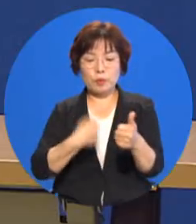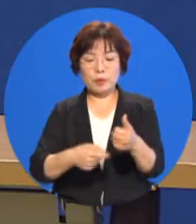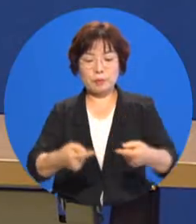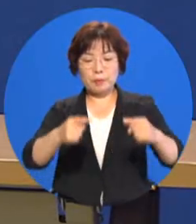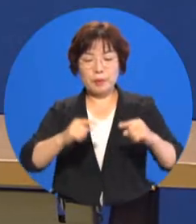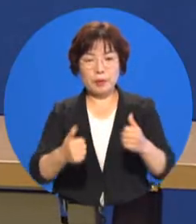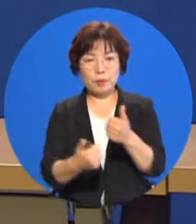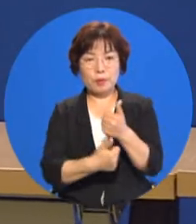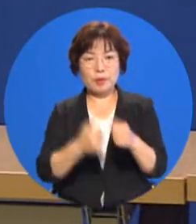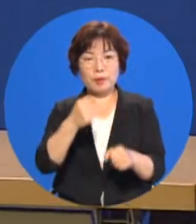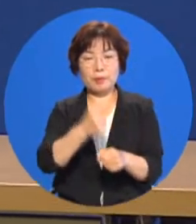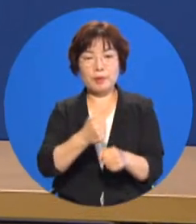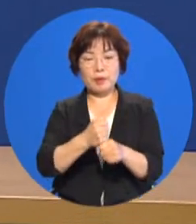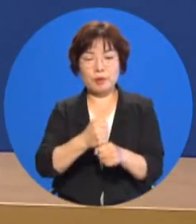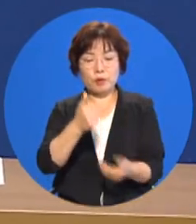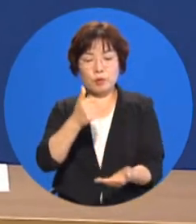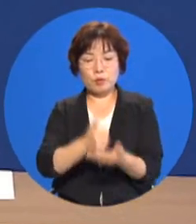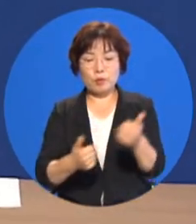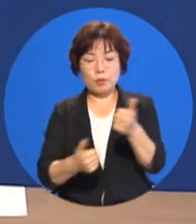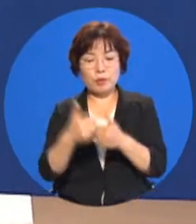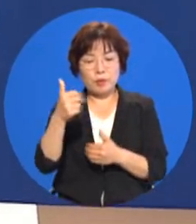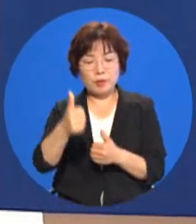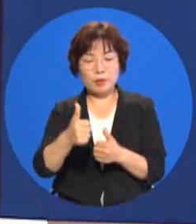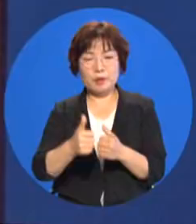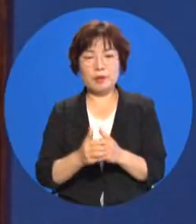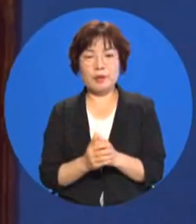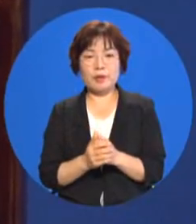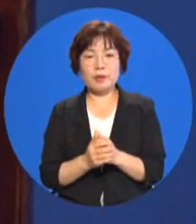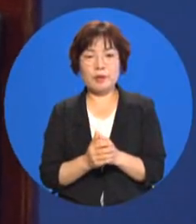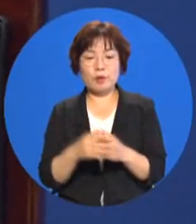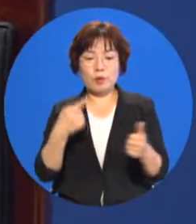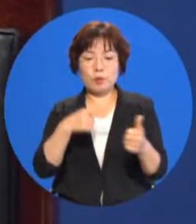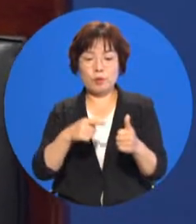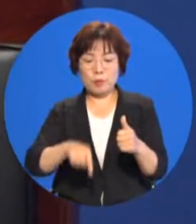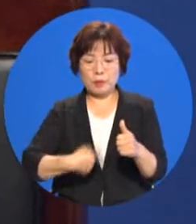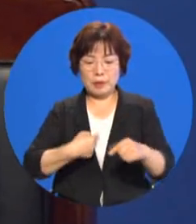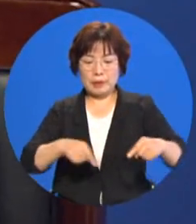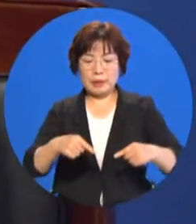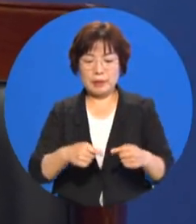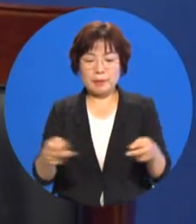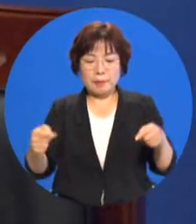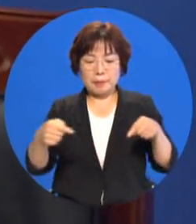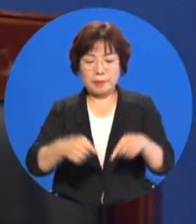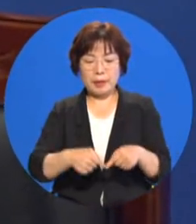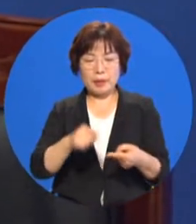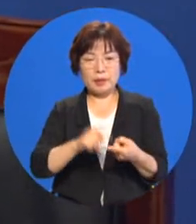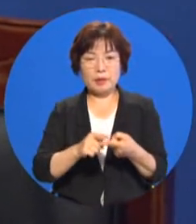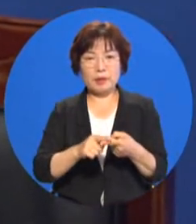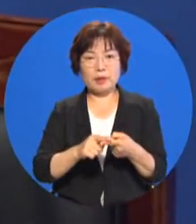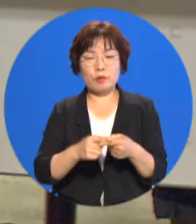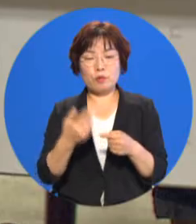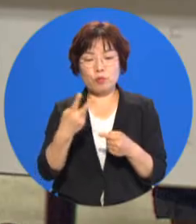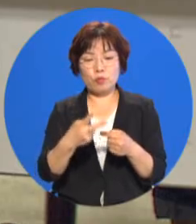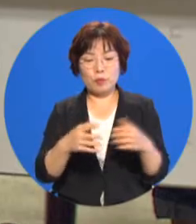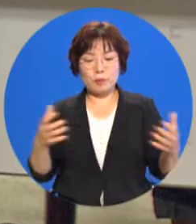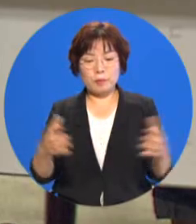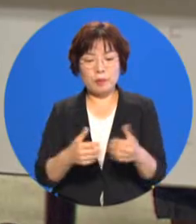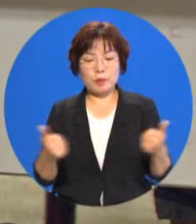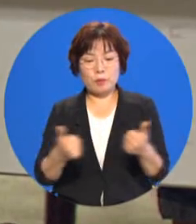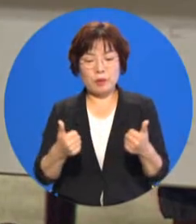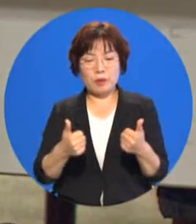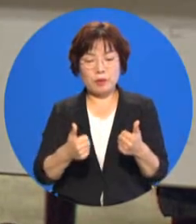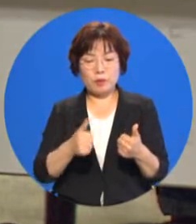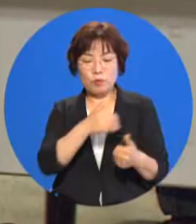구성과 주민추천 교육장 임용제 등 교육자치와 협치 현안이 도의회나 언론,